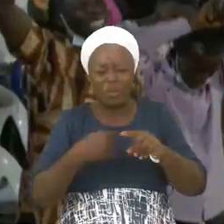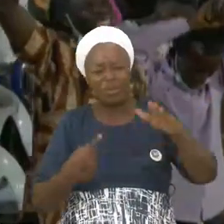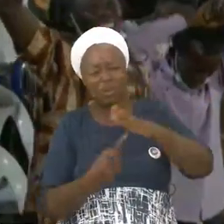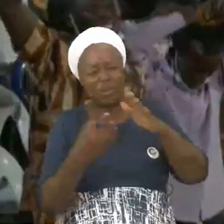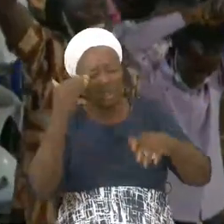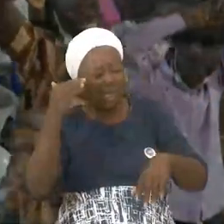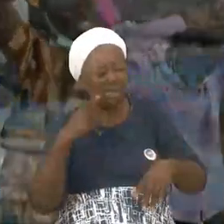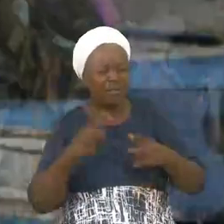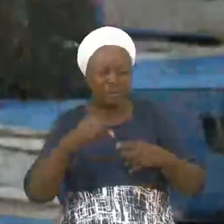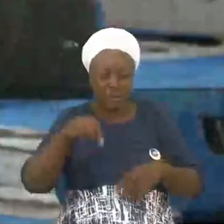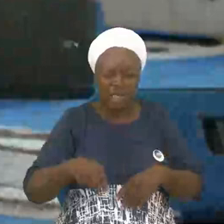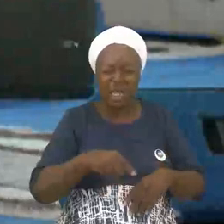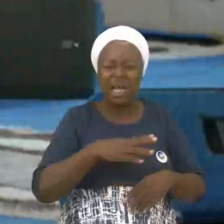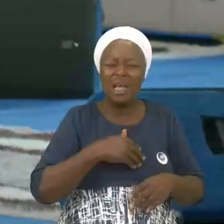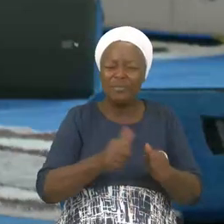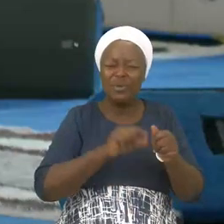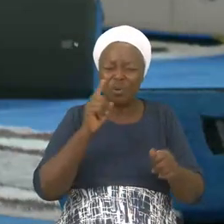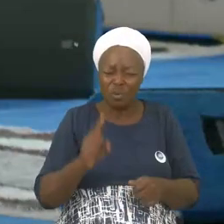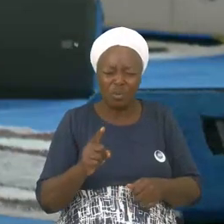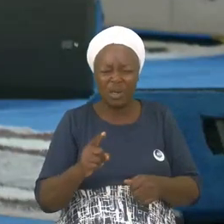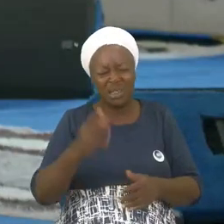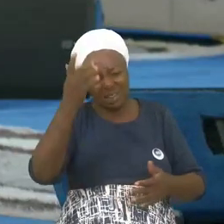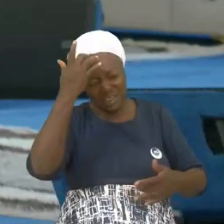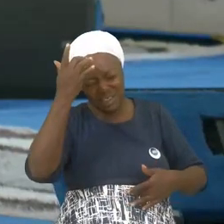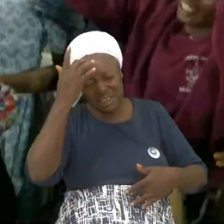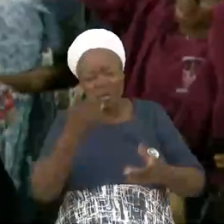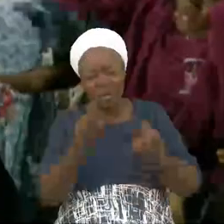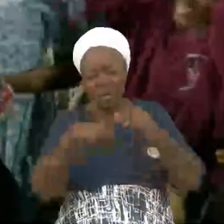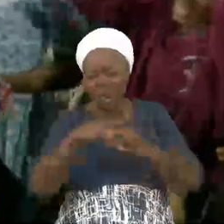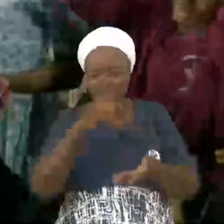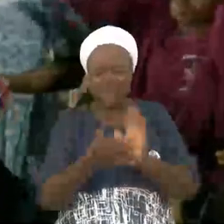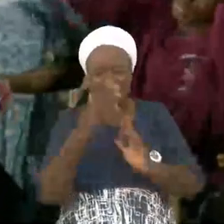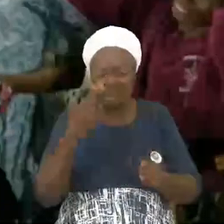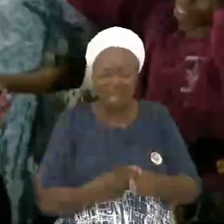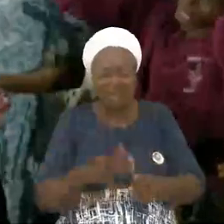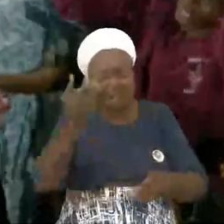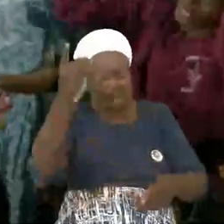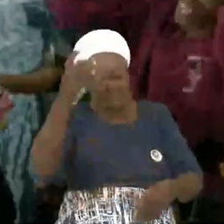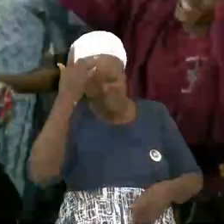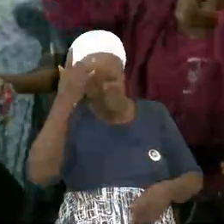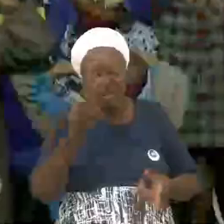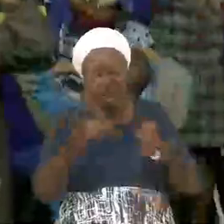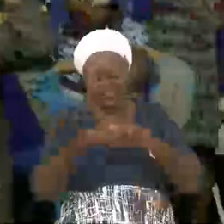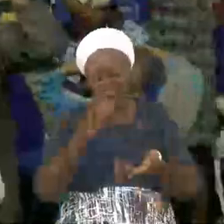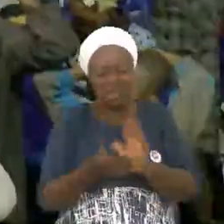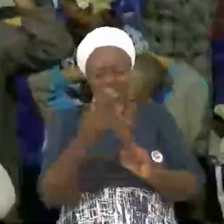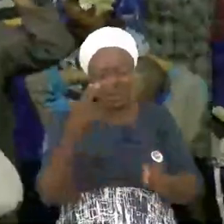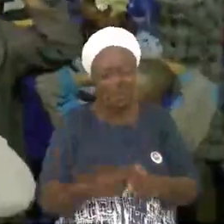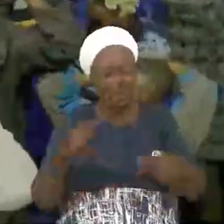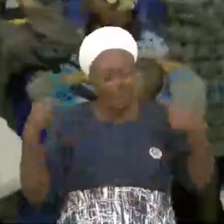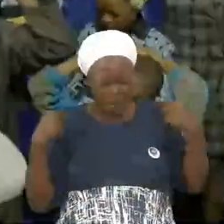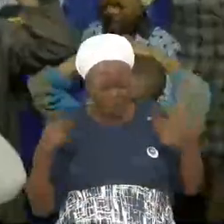de Jésus. Seigneur de la tête jusqu'à la plante des pieds, tout le monde. Maladie,